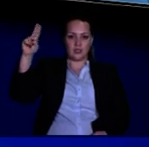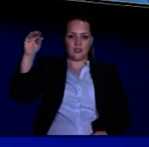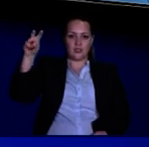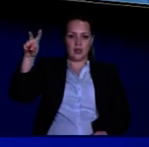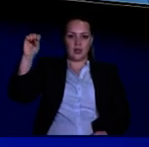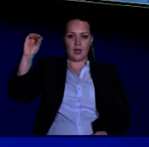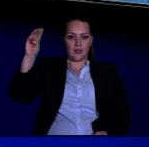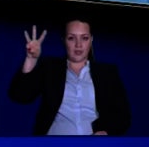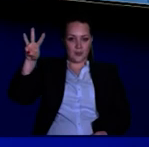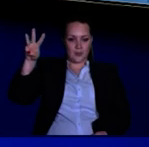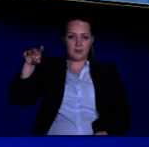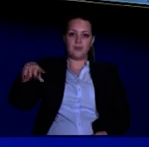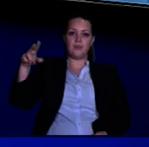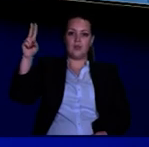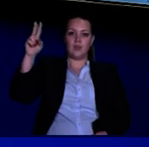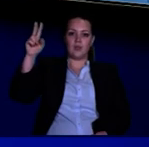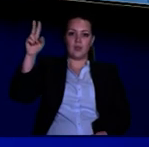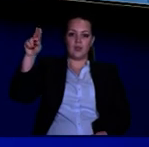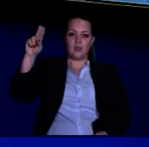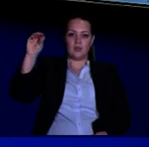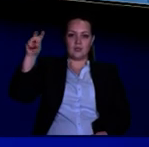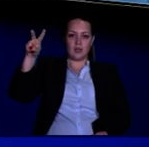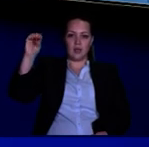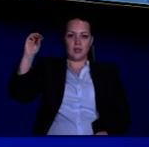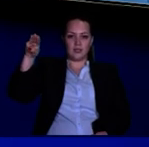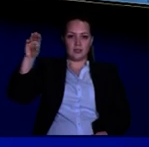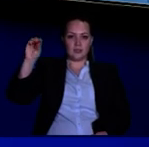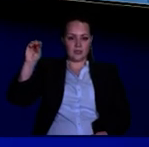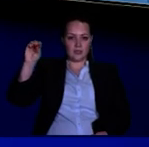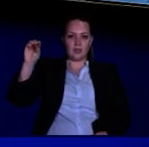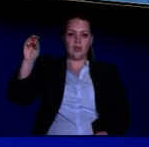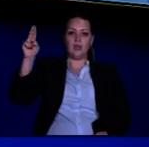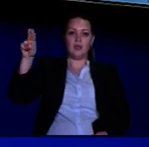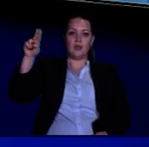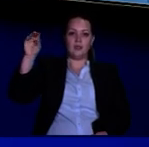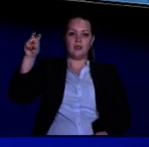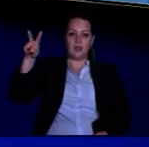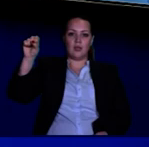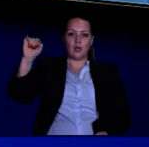делаем? Что делаете? Что делают?